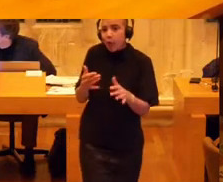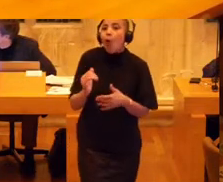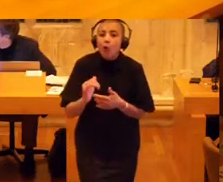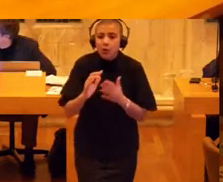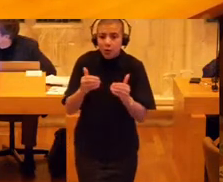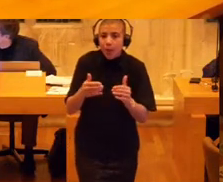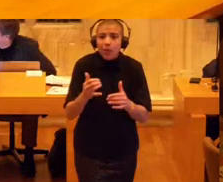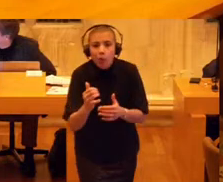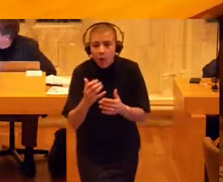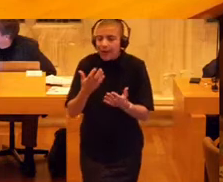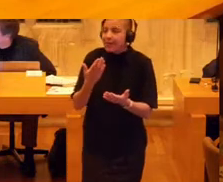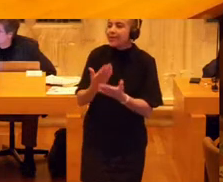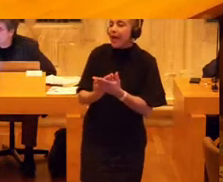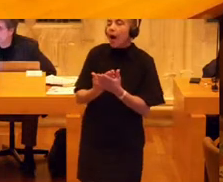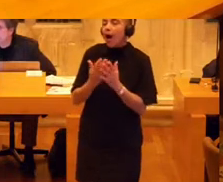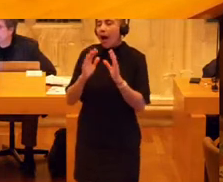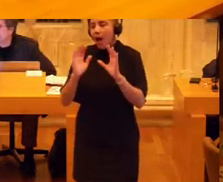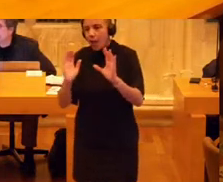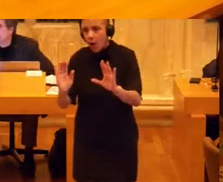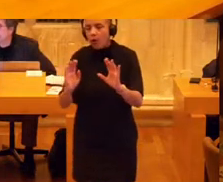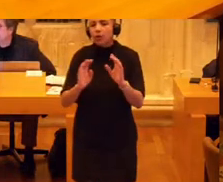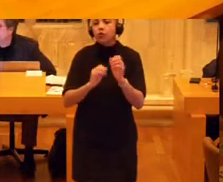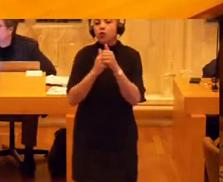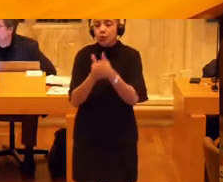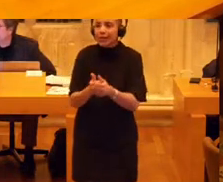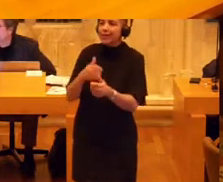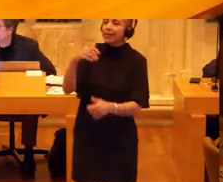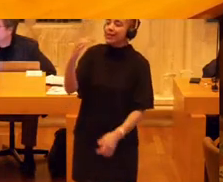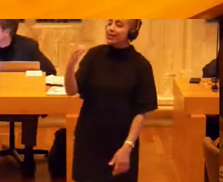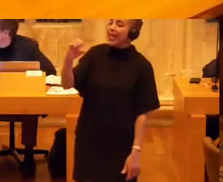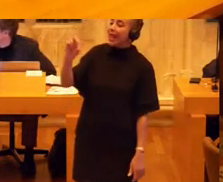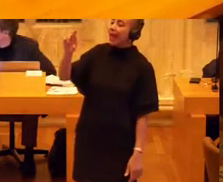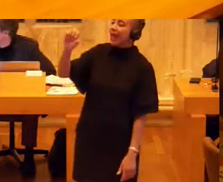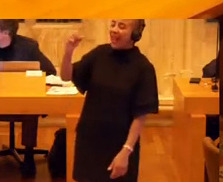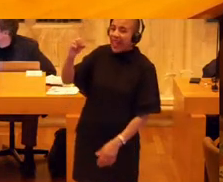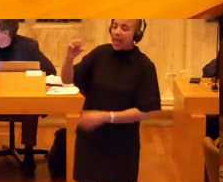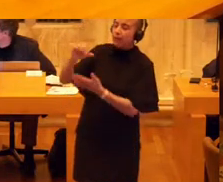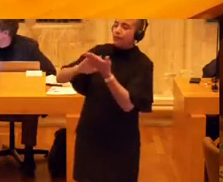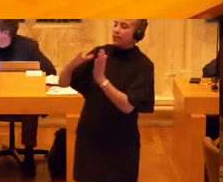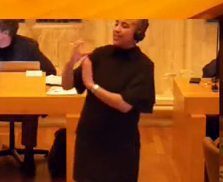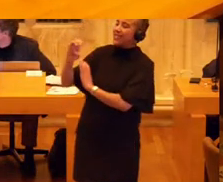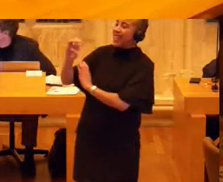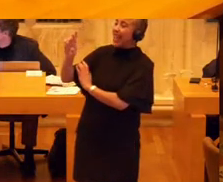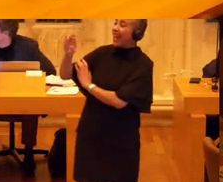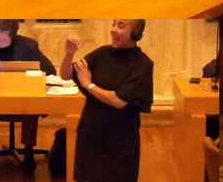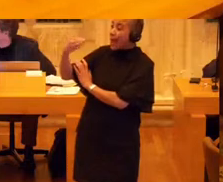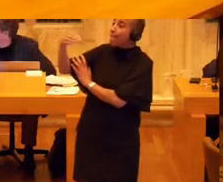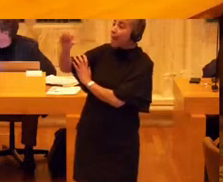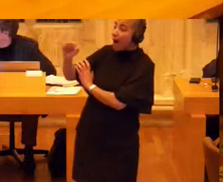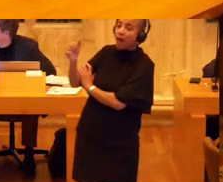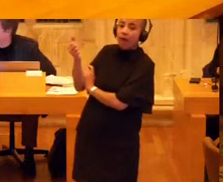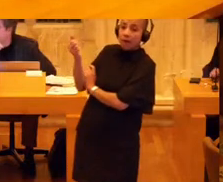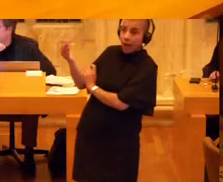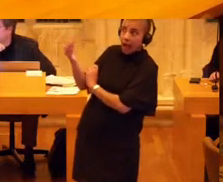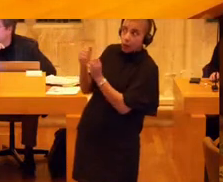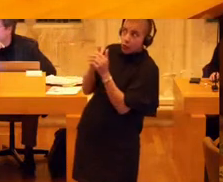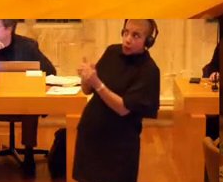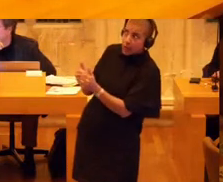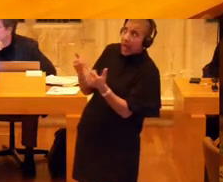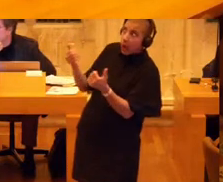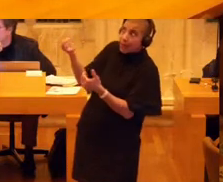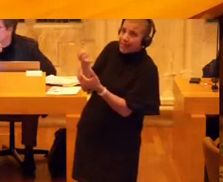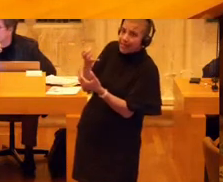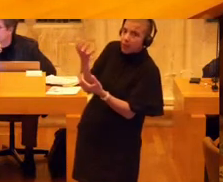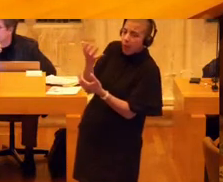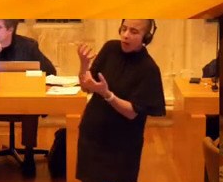déjà discuté en commission, c'est-à-dire que ce que préconise le CEREMA sur les questions de co-visibilité, c'est notamment, par exemple, la question